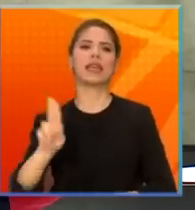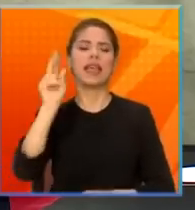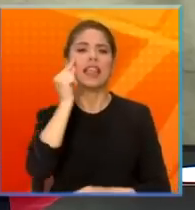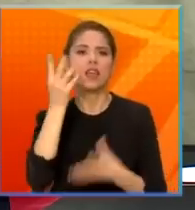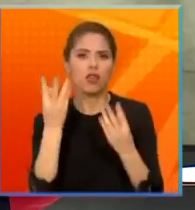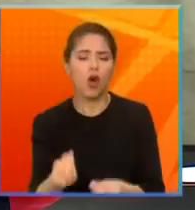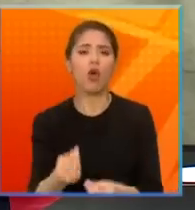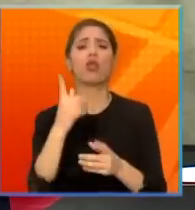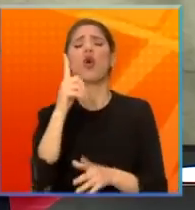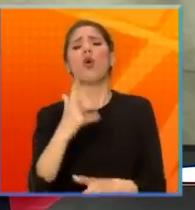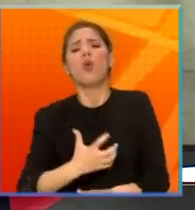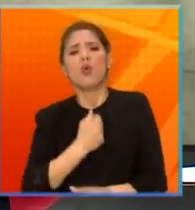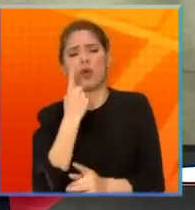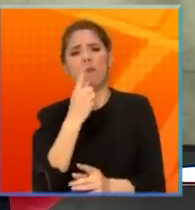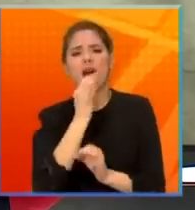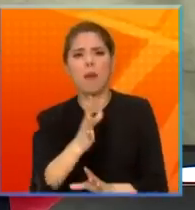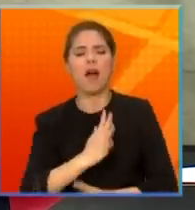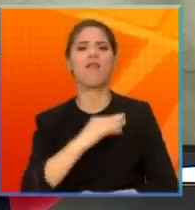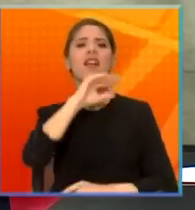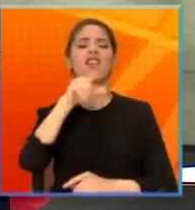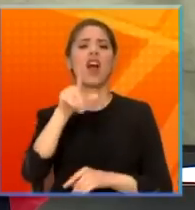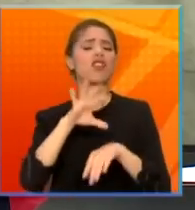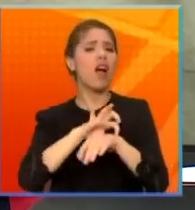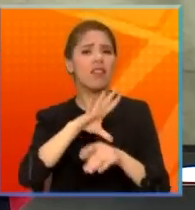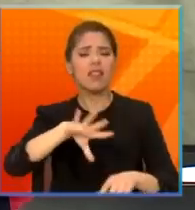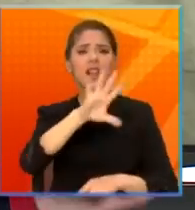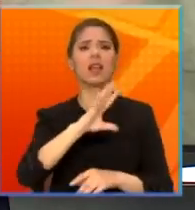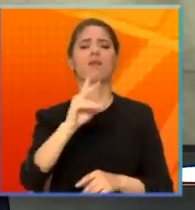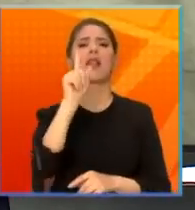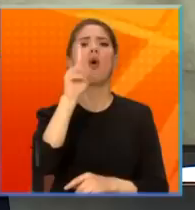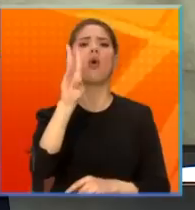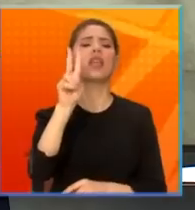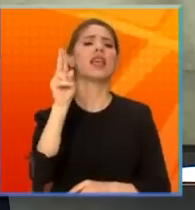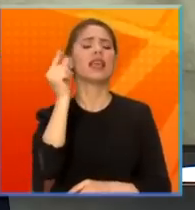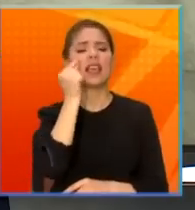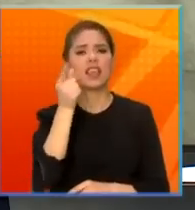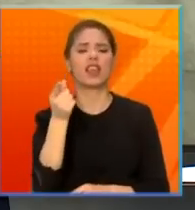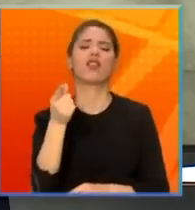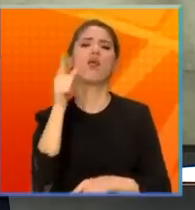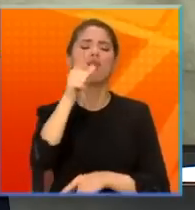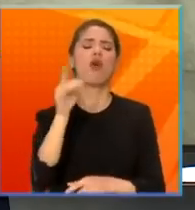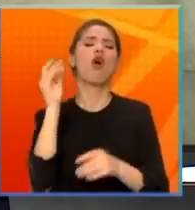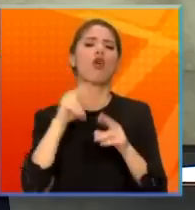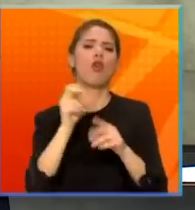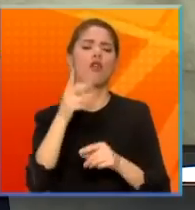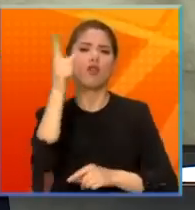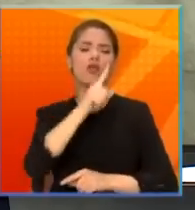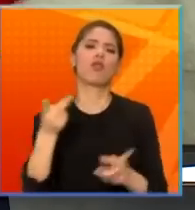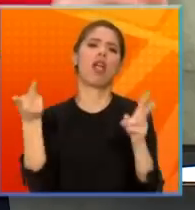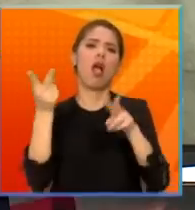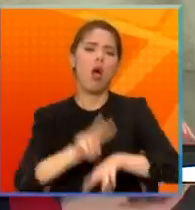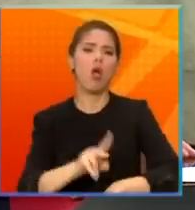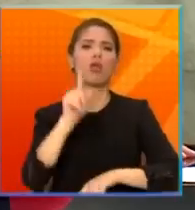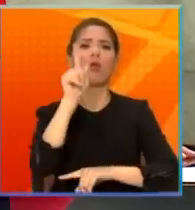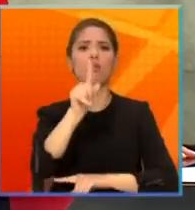ve maalesef en acısı yaşlı hastalarımızdan 12'si daha o musibet nedeniyle hayatını kaybetti. Bugüne dek